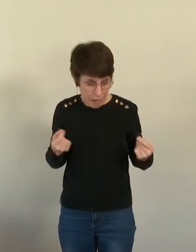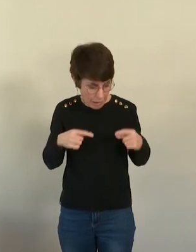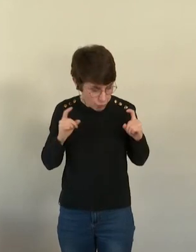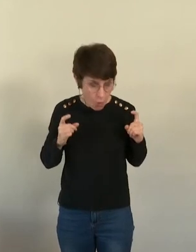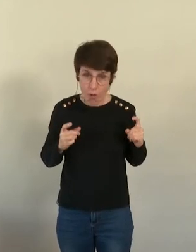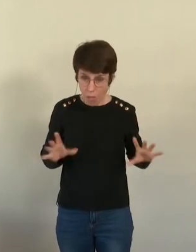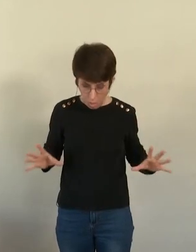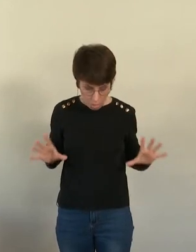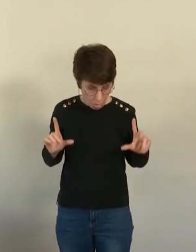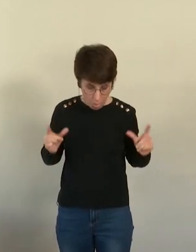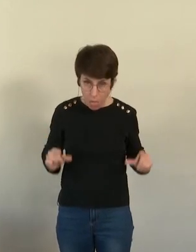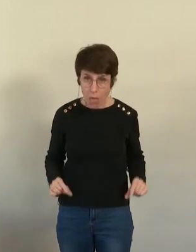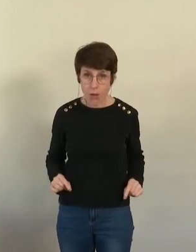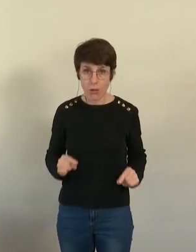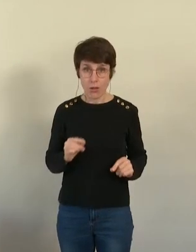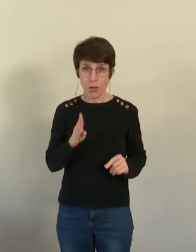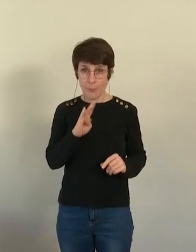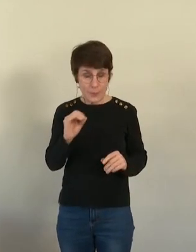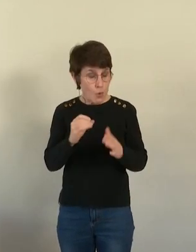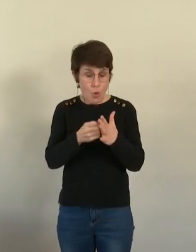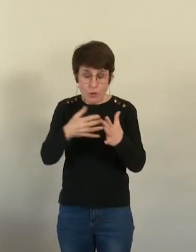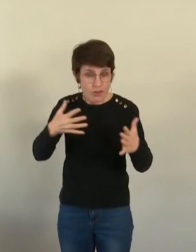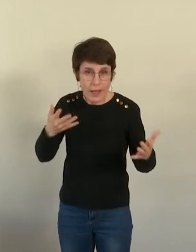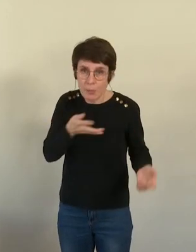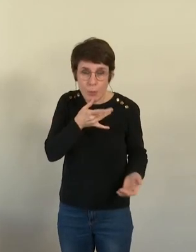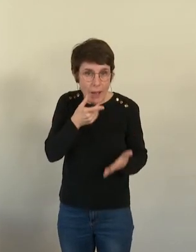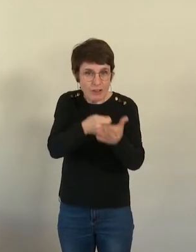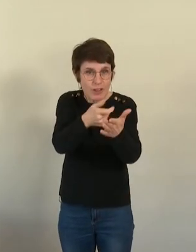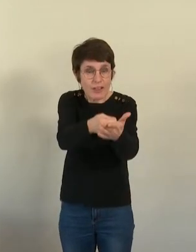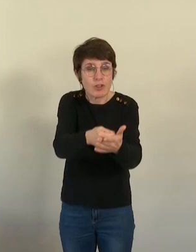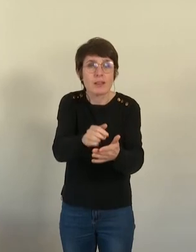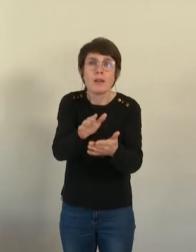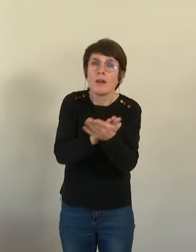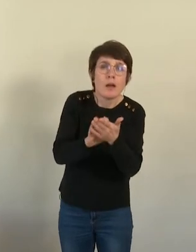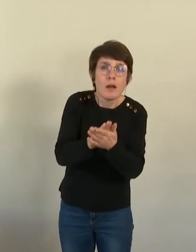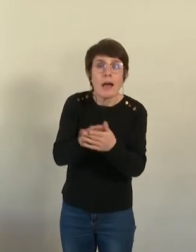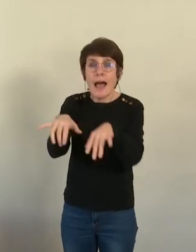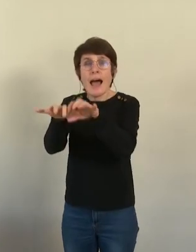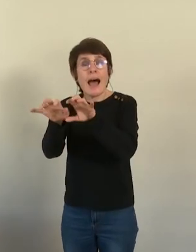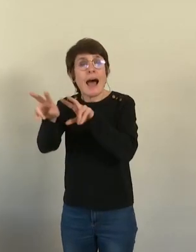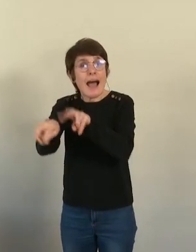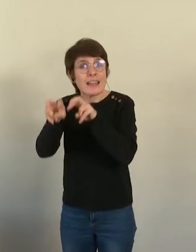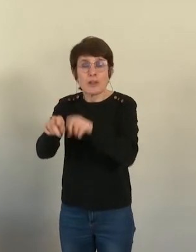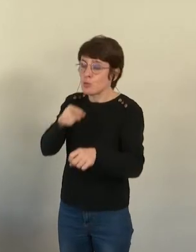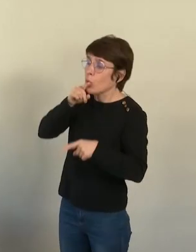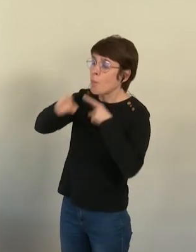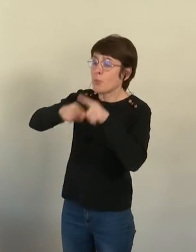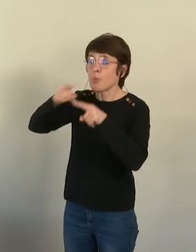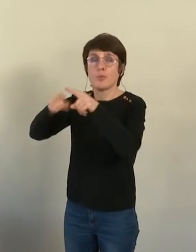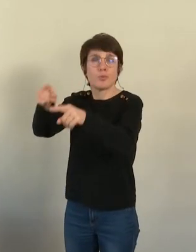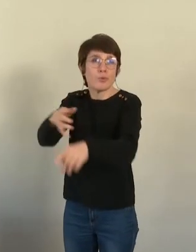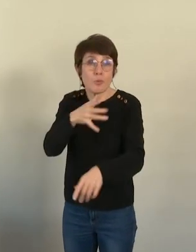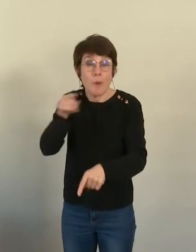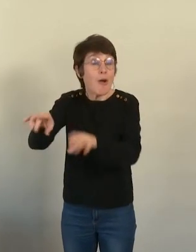baisse considérablement l'agriculture ne peut pas être administré faire produire des produits qui ne se